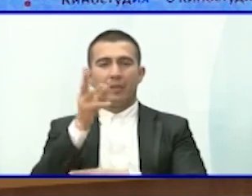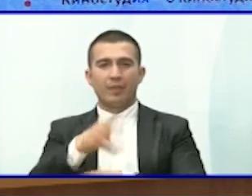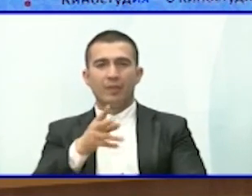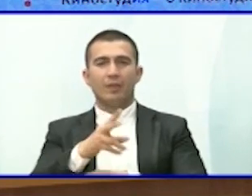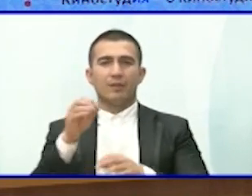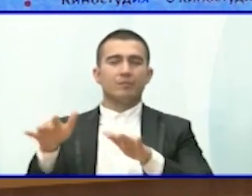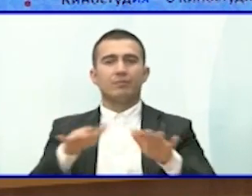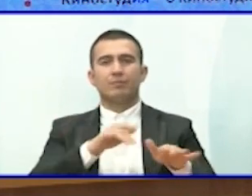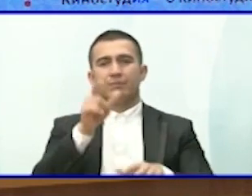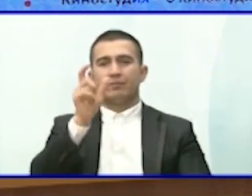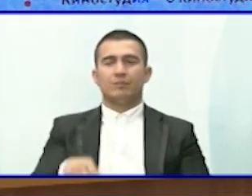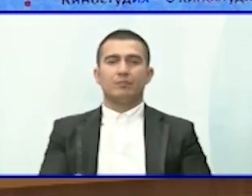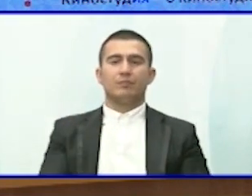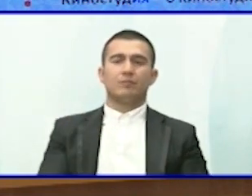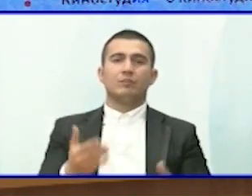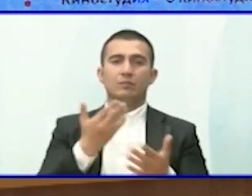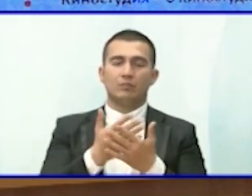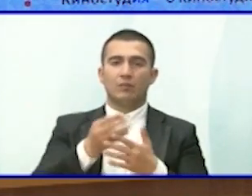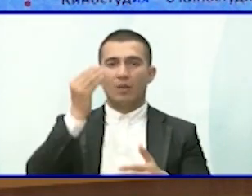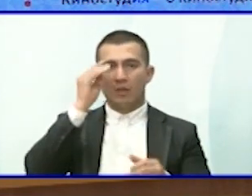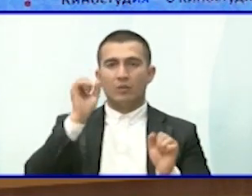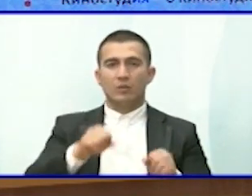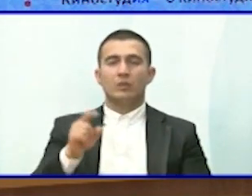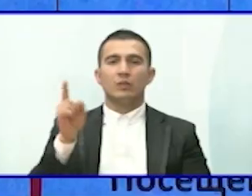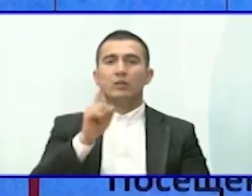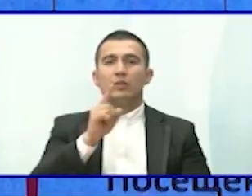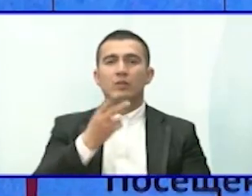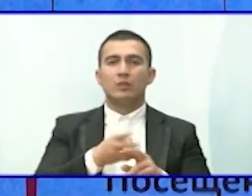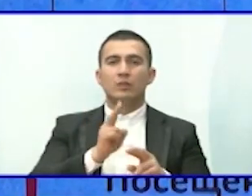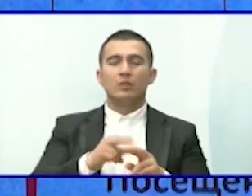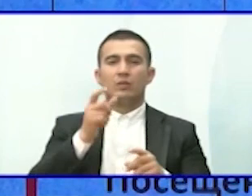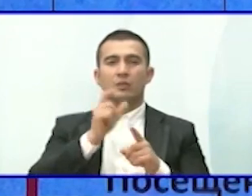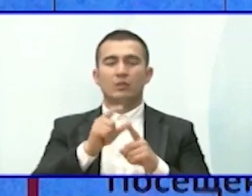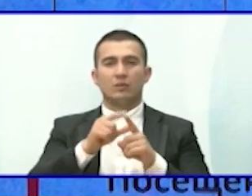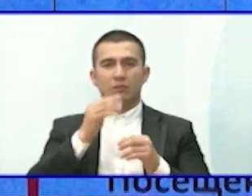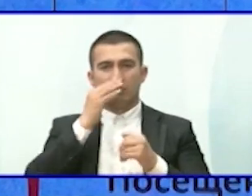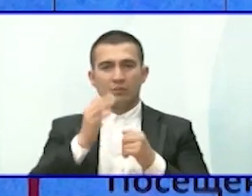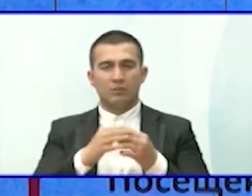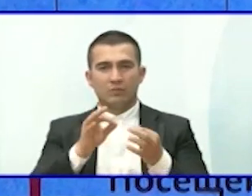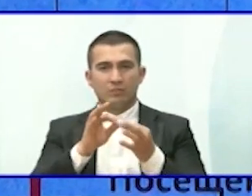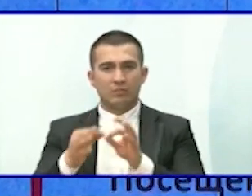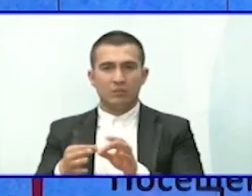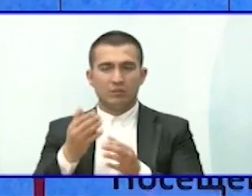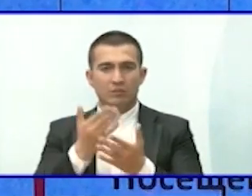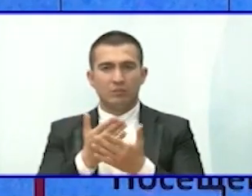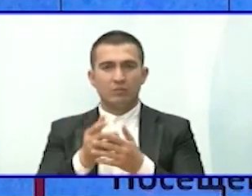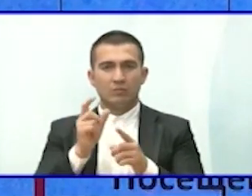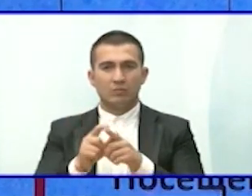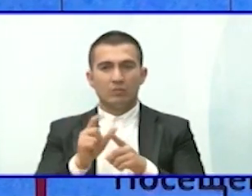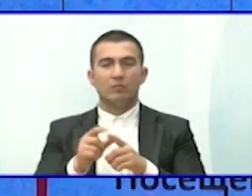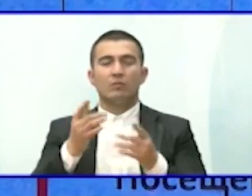обратите внимание на то что все существительные женского мужского среднего